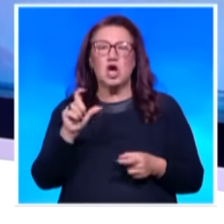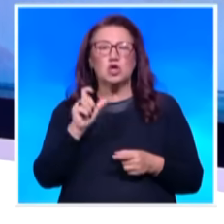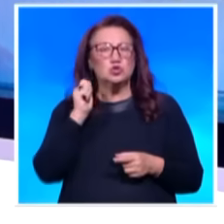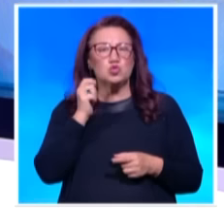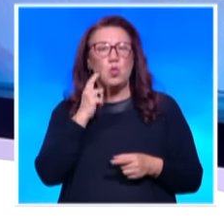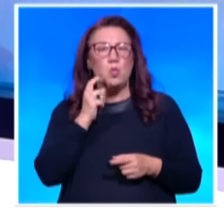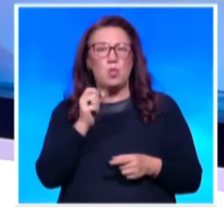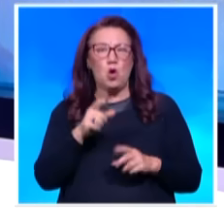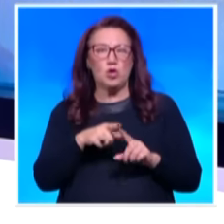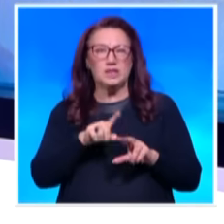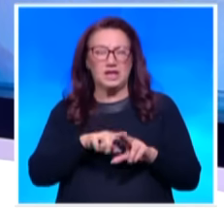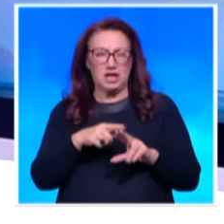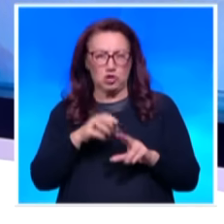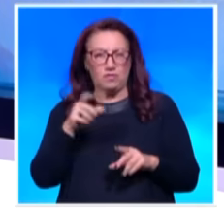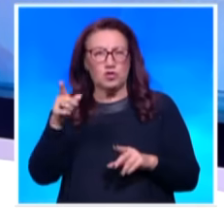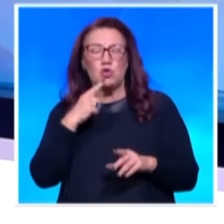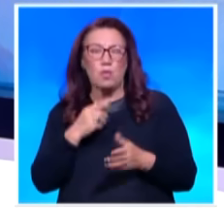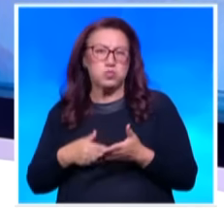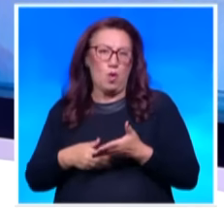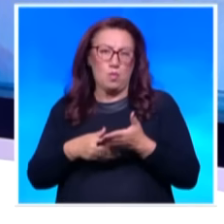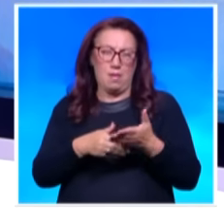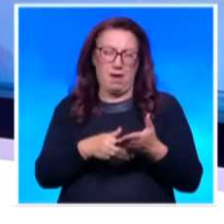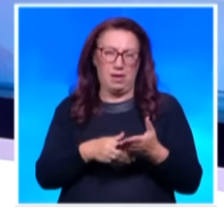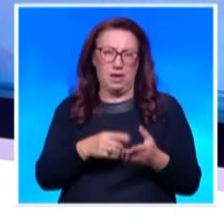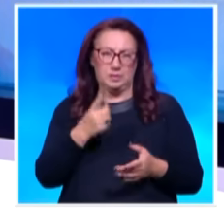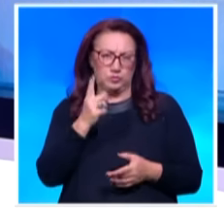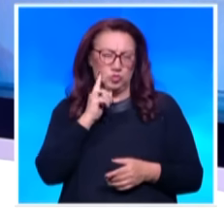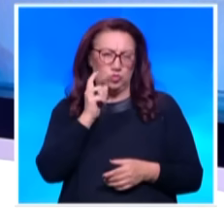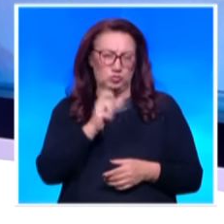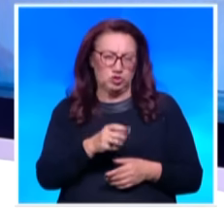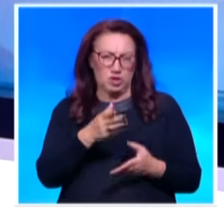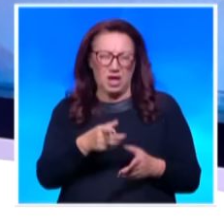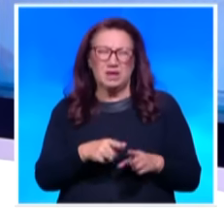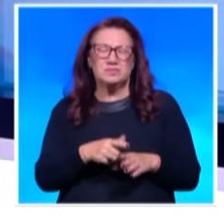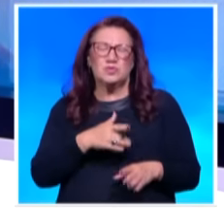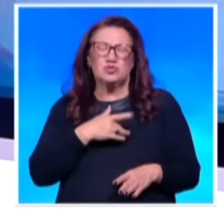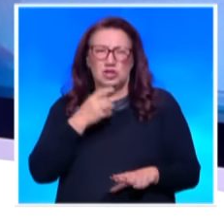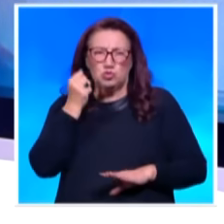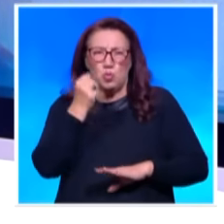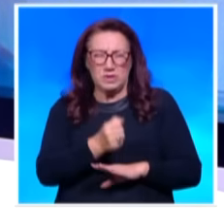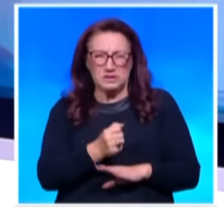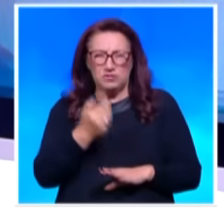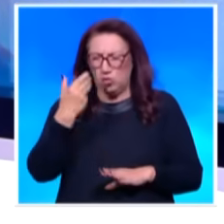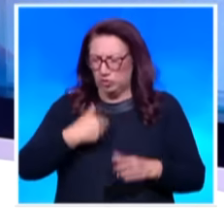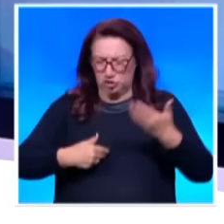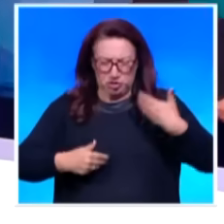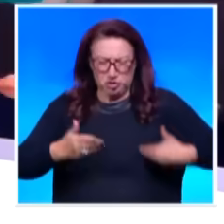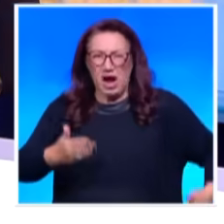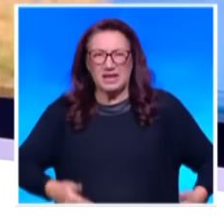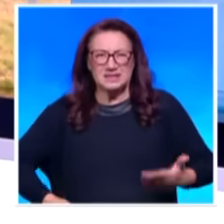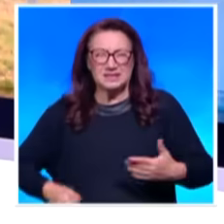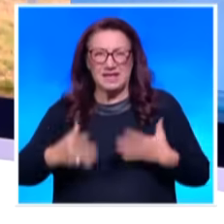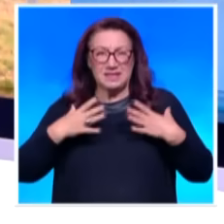за помагач на жестокото убийство, при което части от тялото на 41-годишен мъж бяха разпръснати на различни